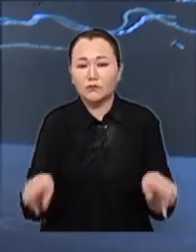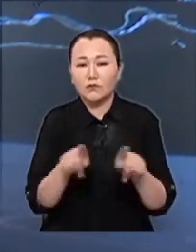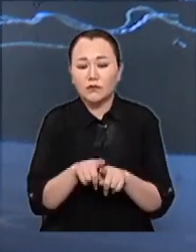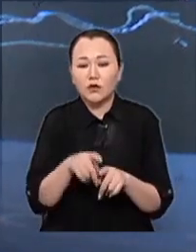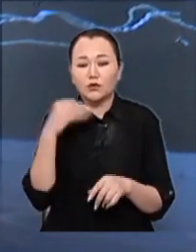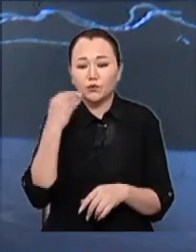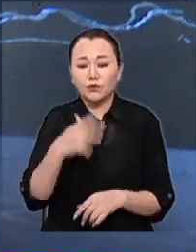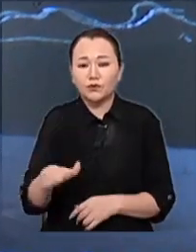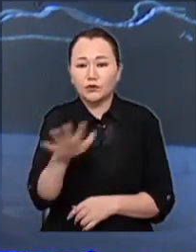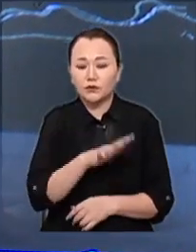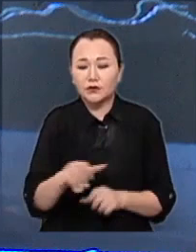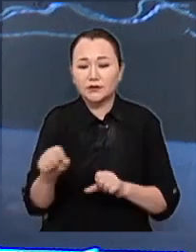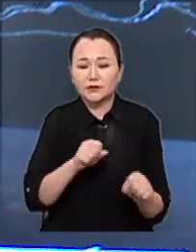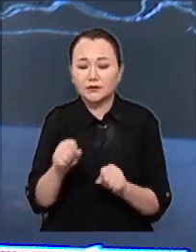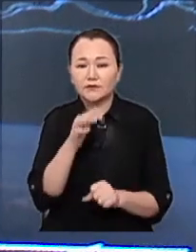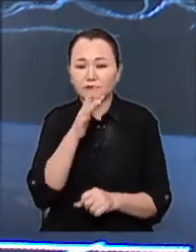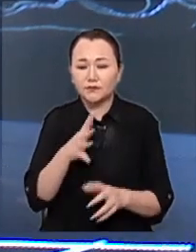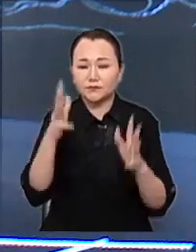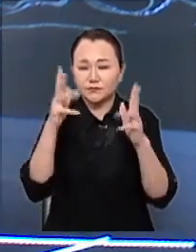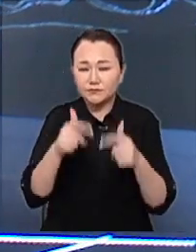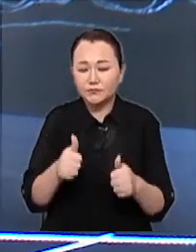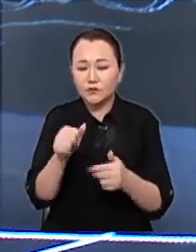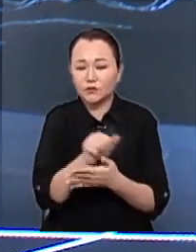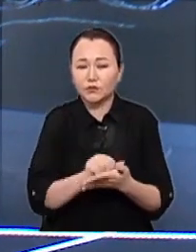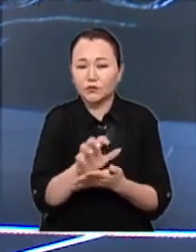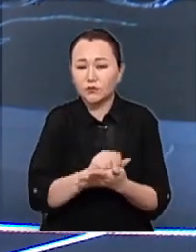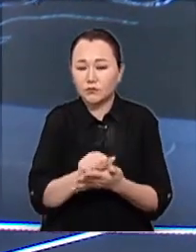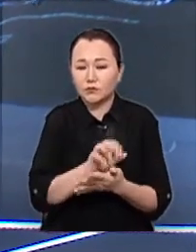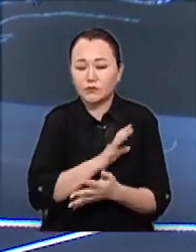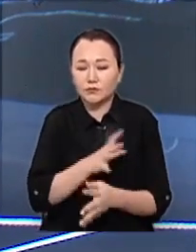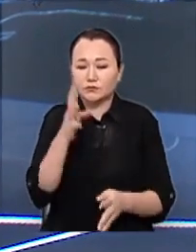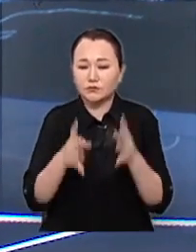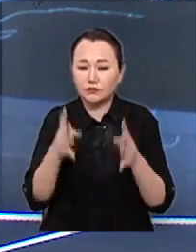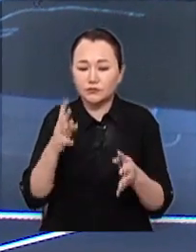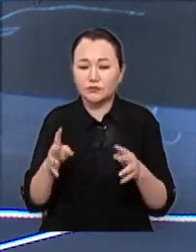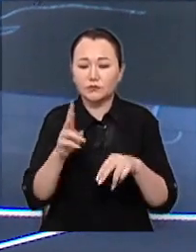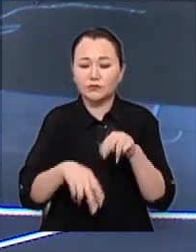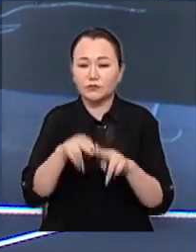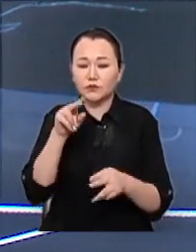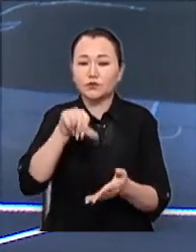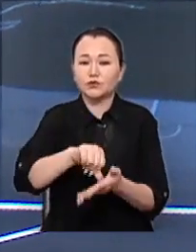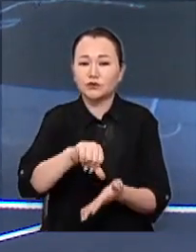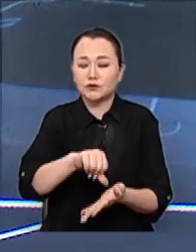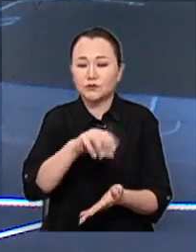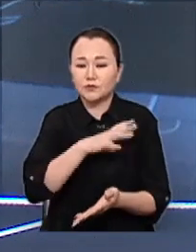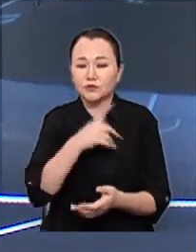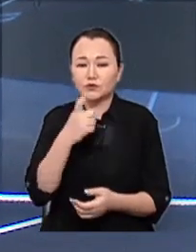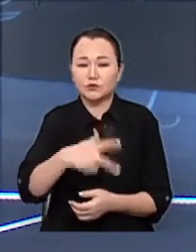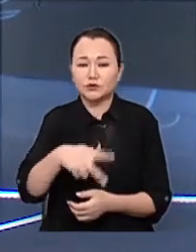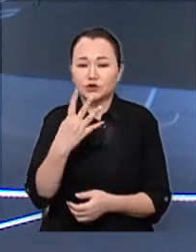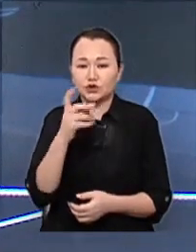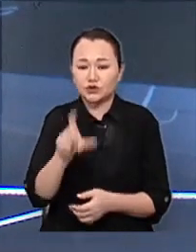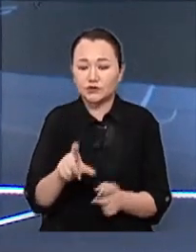Сондай-ақ Түркияда зілзала кезінде қирап, күл талқаны шыққан ғимараттарды салуға қатысы бар 134